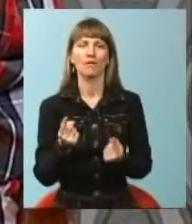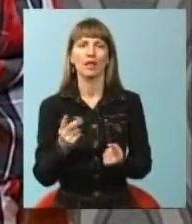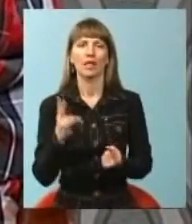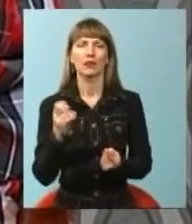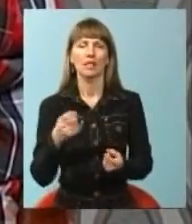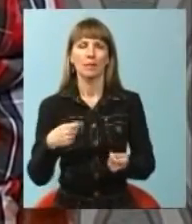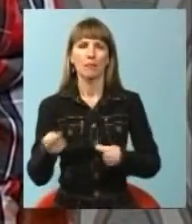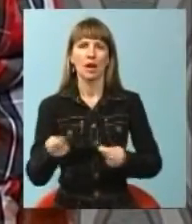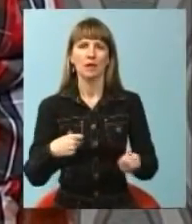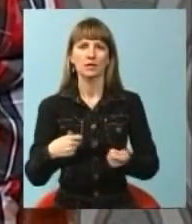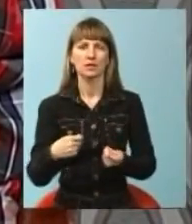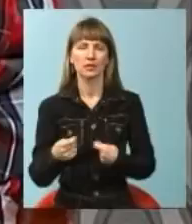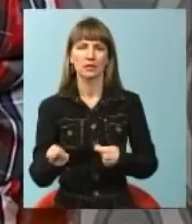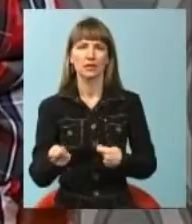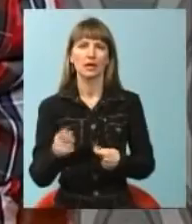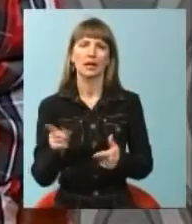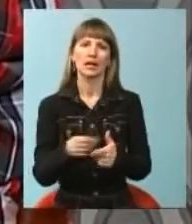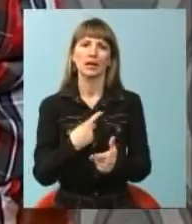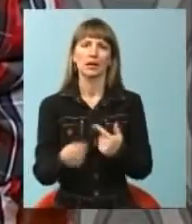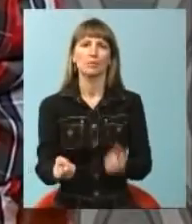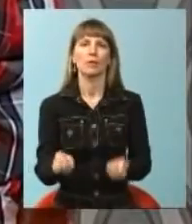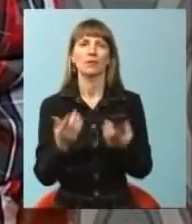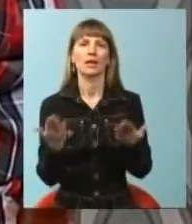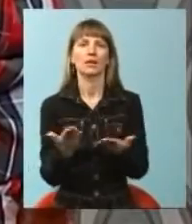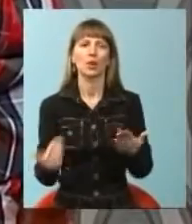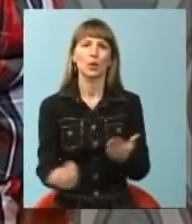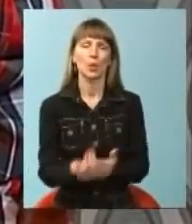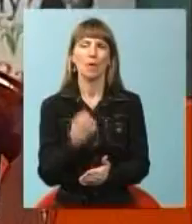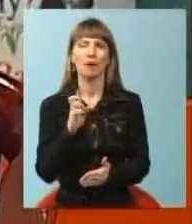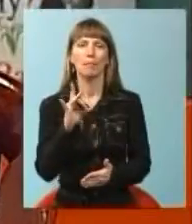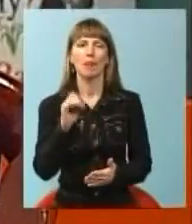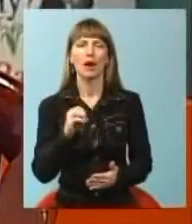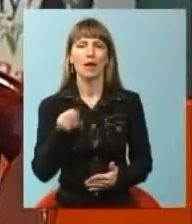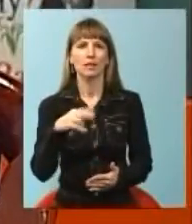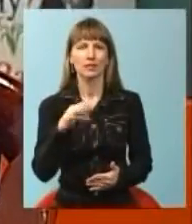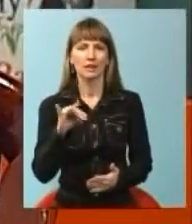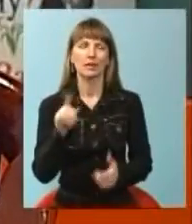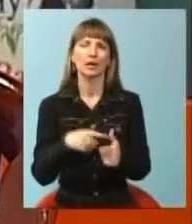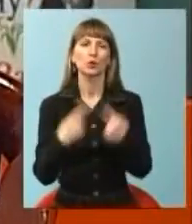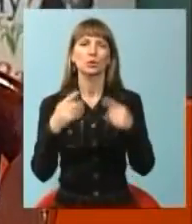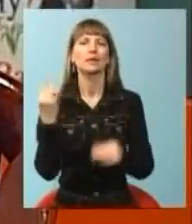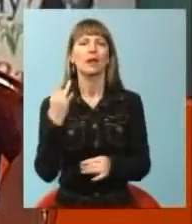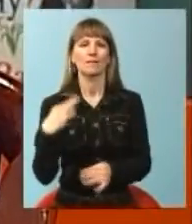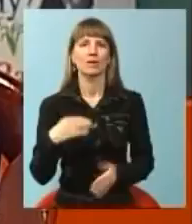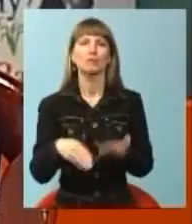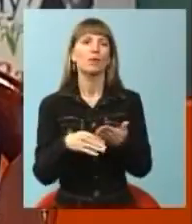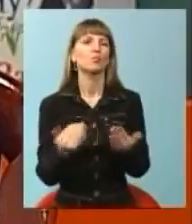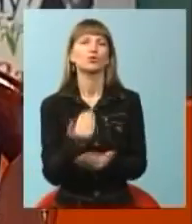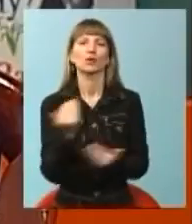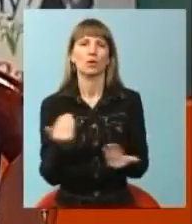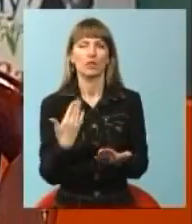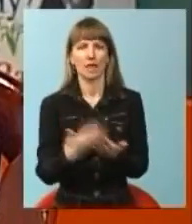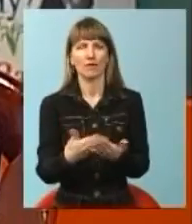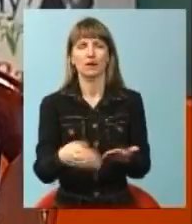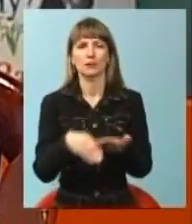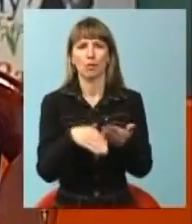прилавки магазинів, або там з'явилися якісь там ще нові там бренди, чи ще якісь цікаві речі? За допомогою чого? Напевно, за допомогою